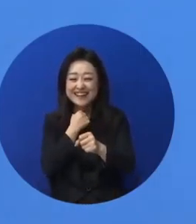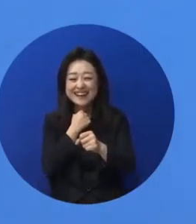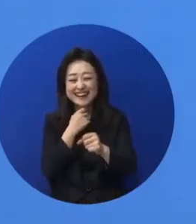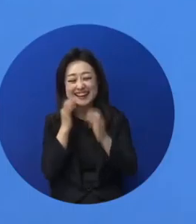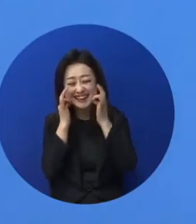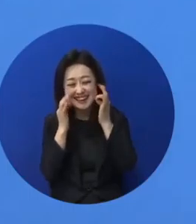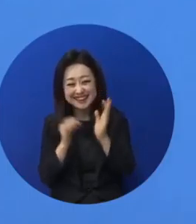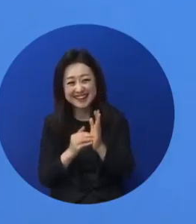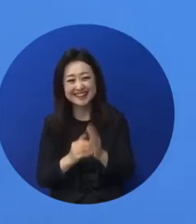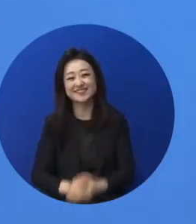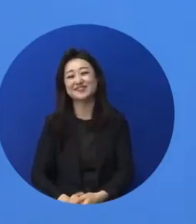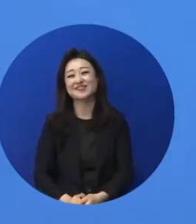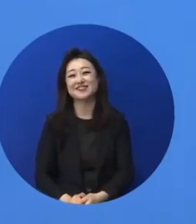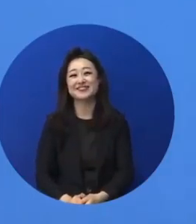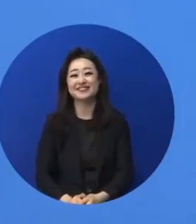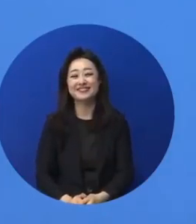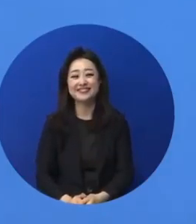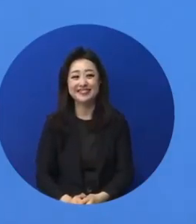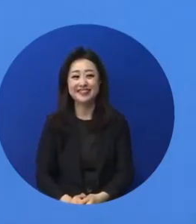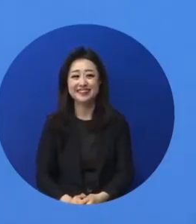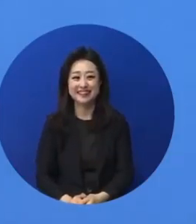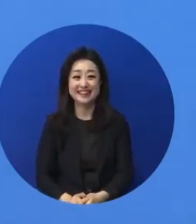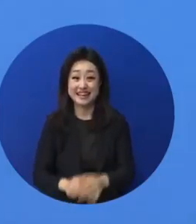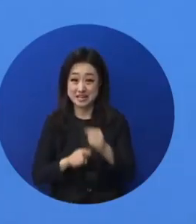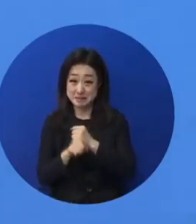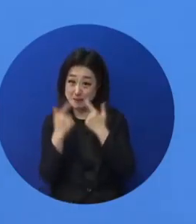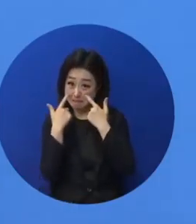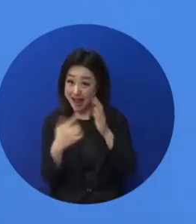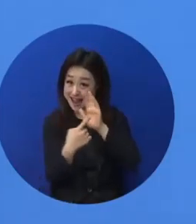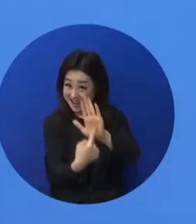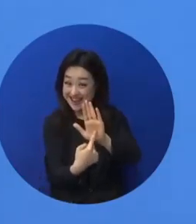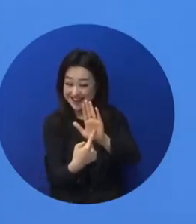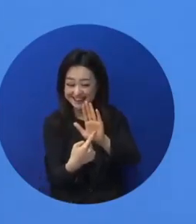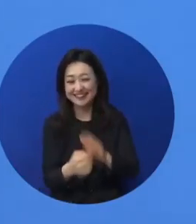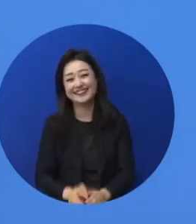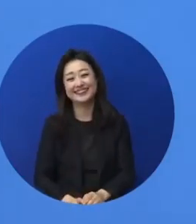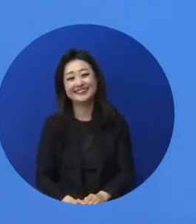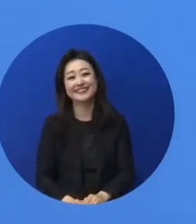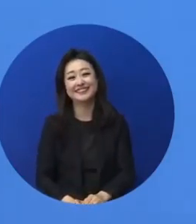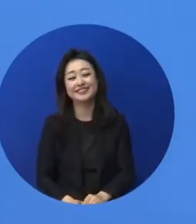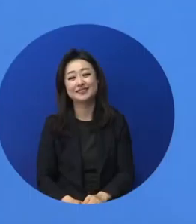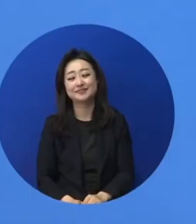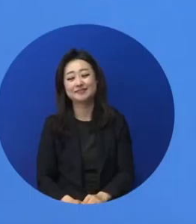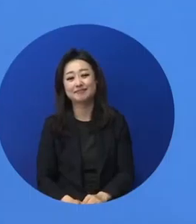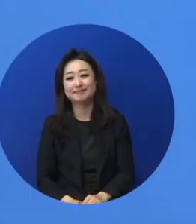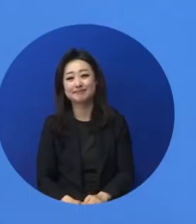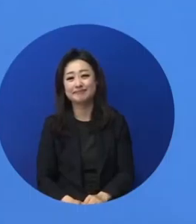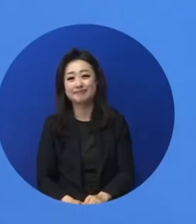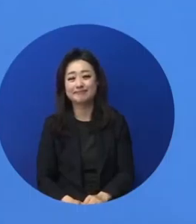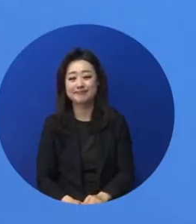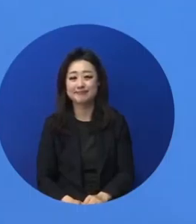시장을 붙이면 10자는 됩니다. 네, 그래서 의미전달을 분명하게 제가 말씀을 드렸고요. 이렇게 썼고